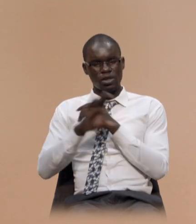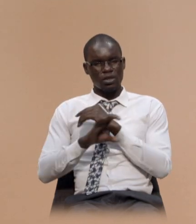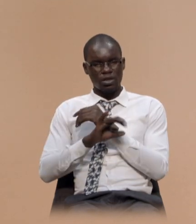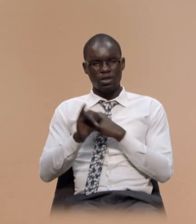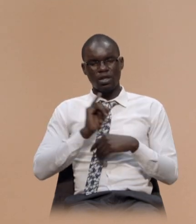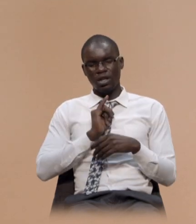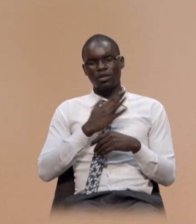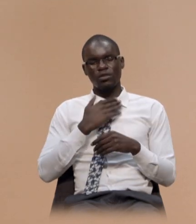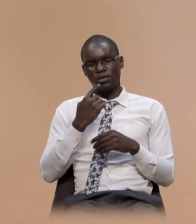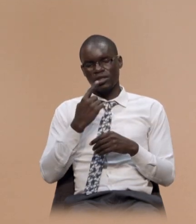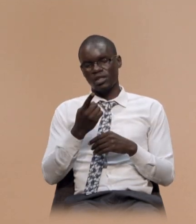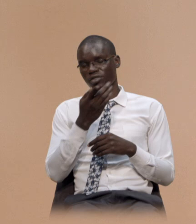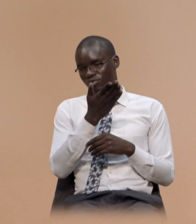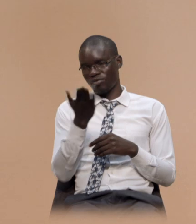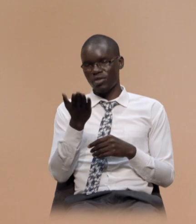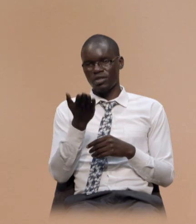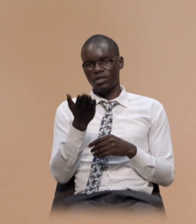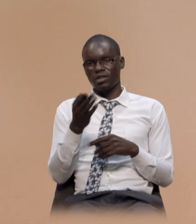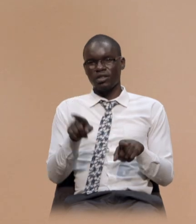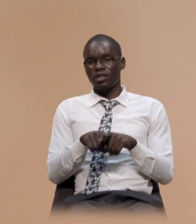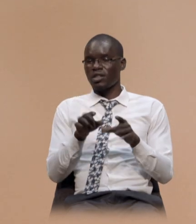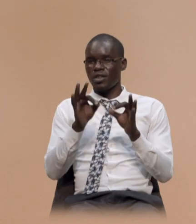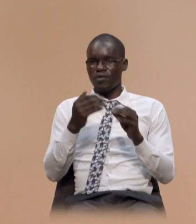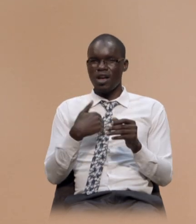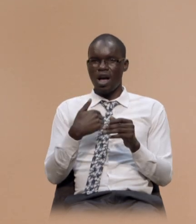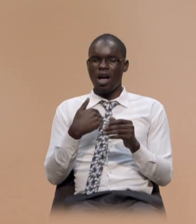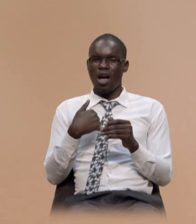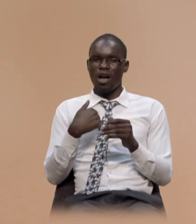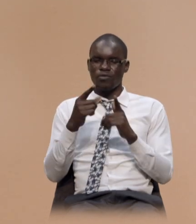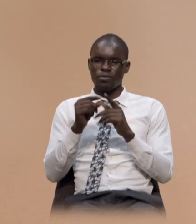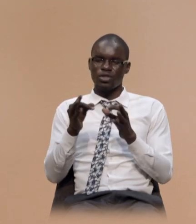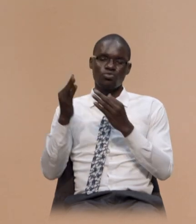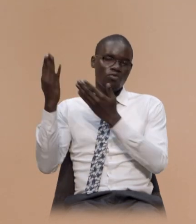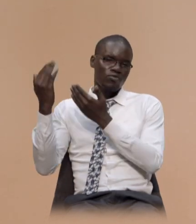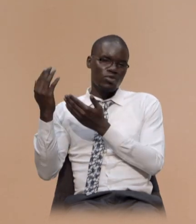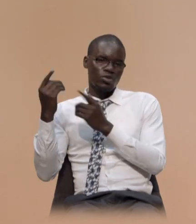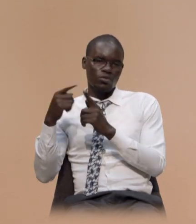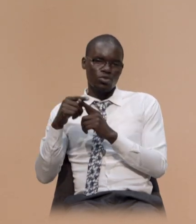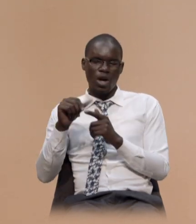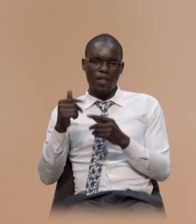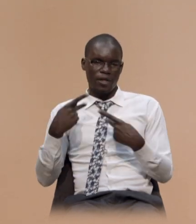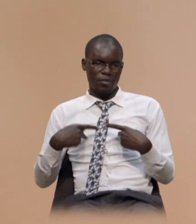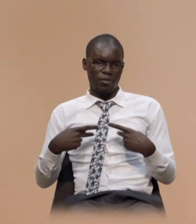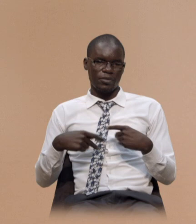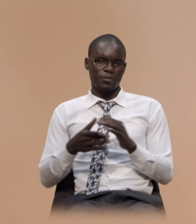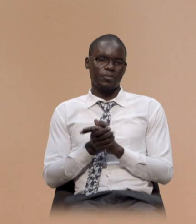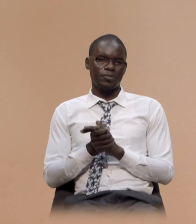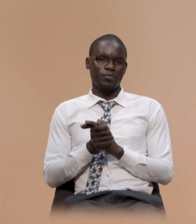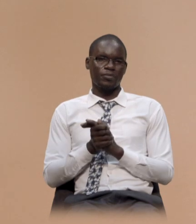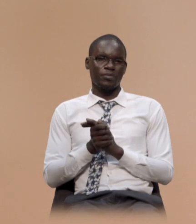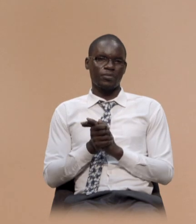nataka kukufahamisha ya kwamba hata wewe ukiwa na ujumbe ambao utaleta matumaini kwa wenzetu,